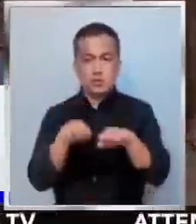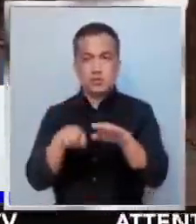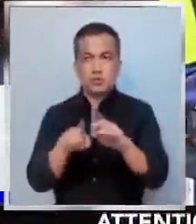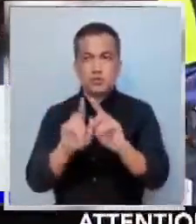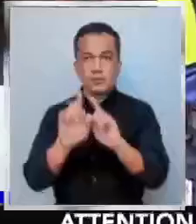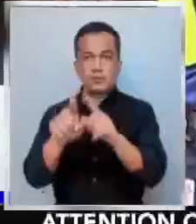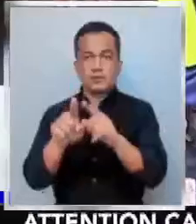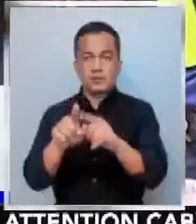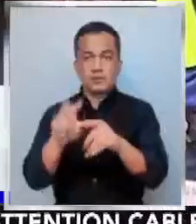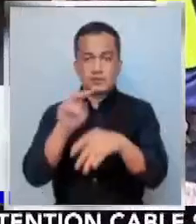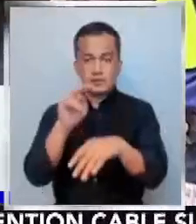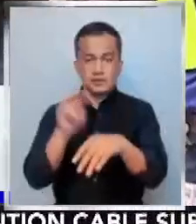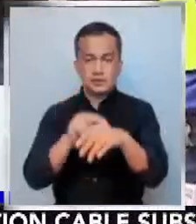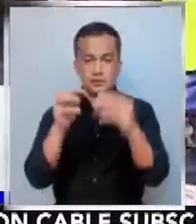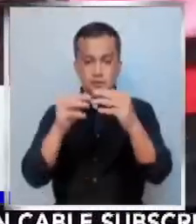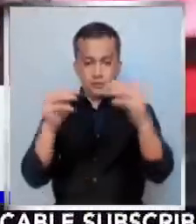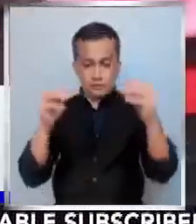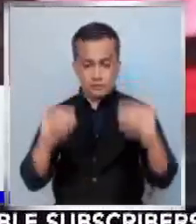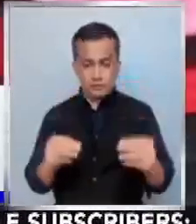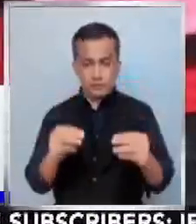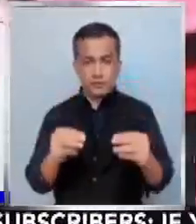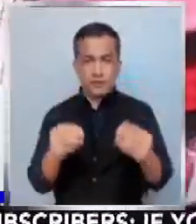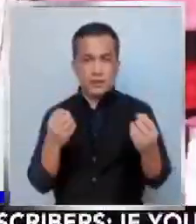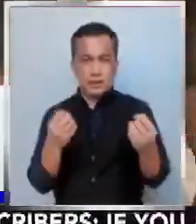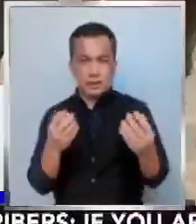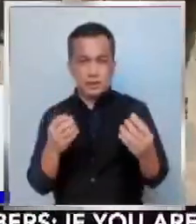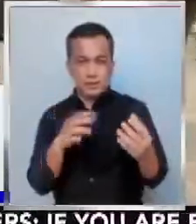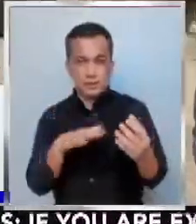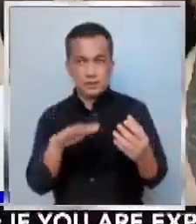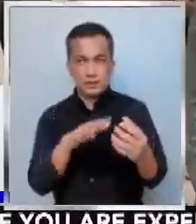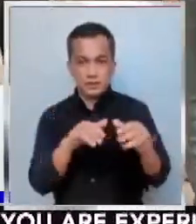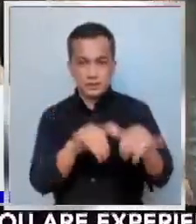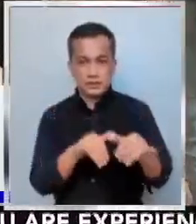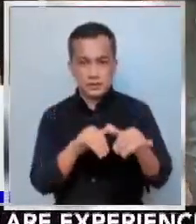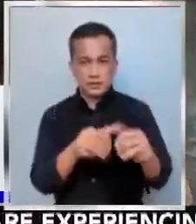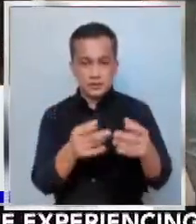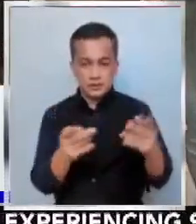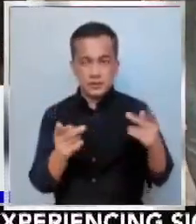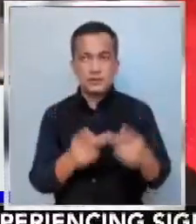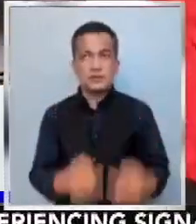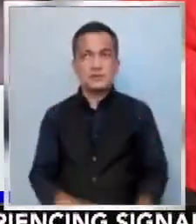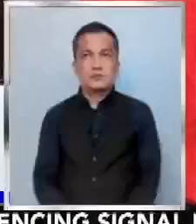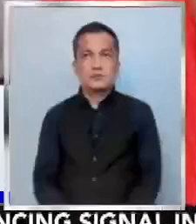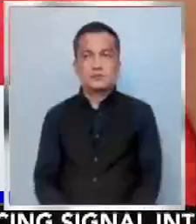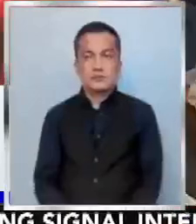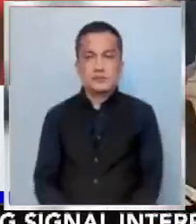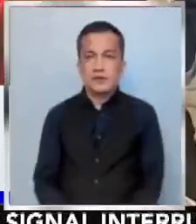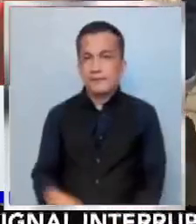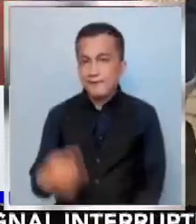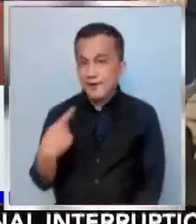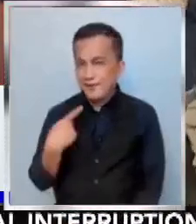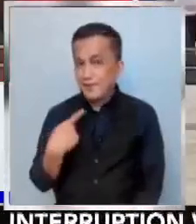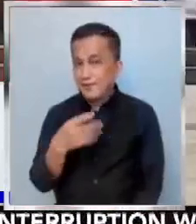Museum. Ang karamihan na nanatili sa lugar. May paalmusal pa.